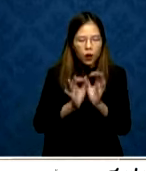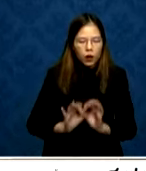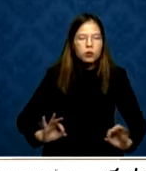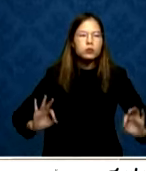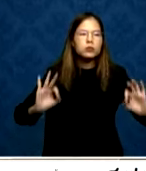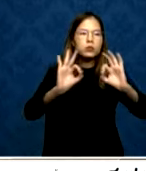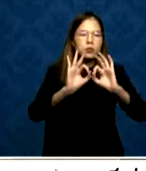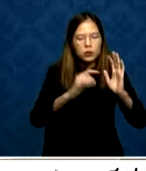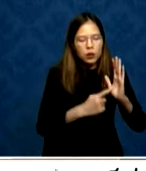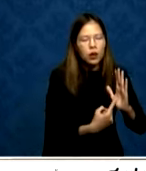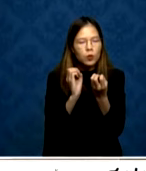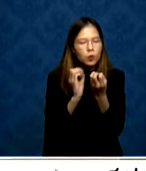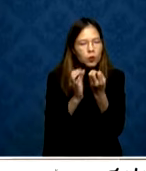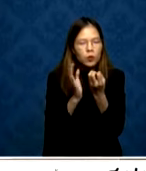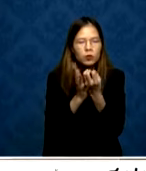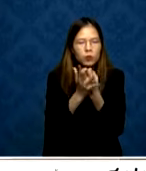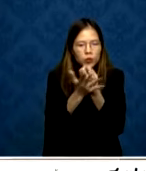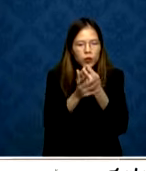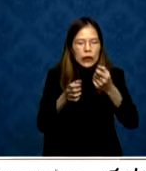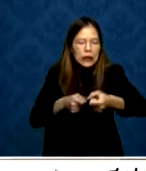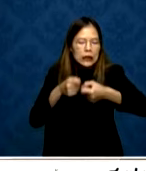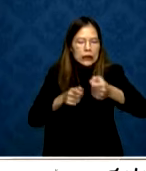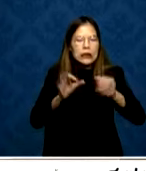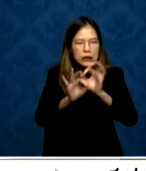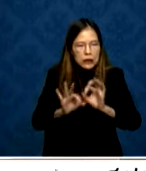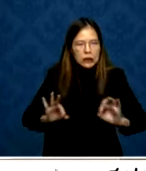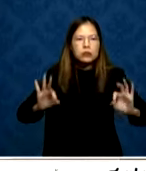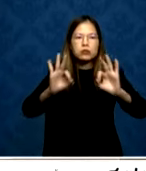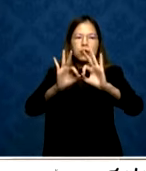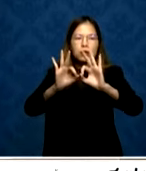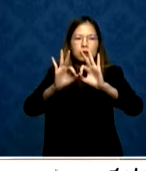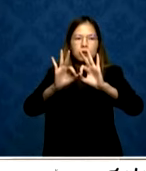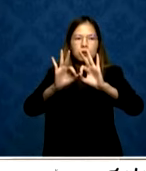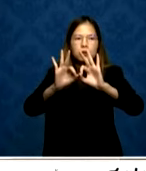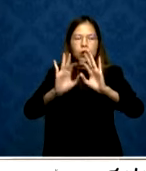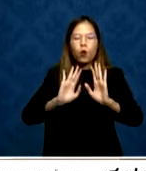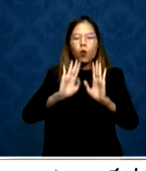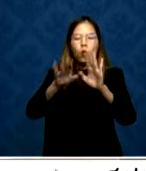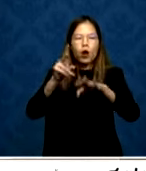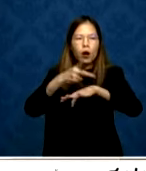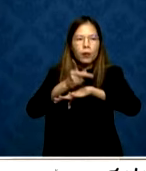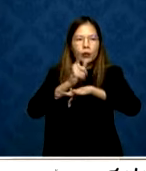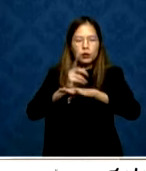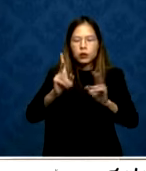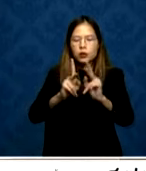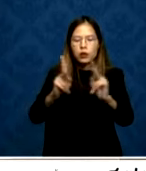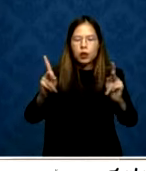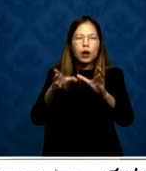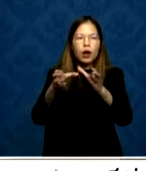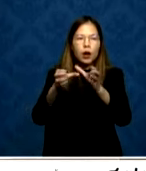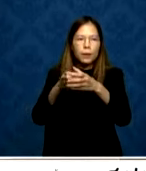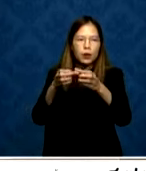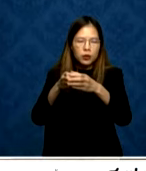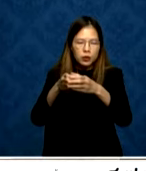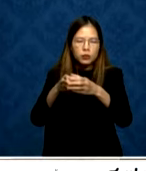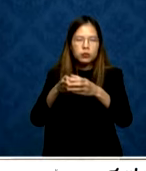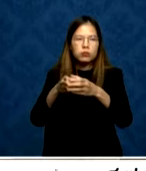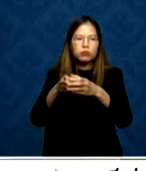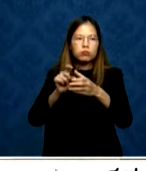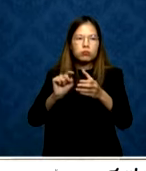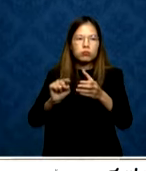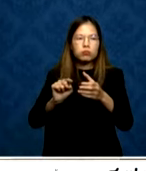แต่ต้นน้ำยันปลายน้ำทั้งหมดทั้งสิ้นนะครับผมกราบเรียนท่านประธานขอฝากนะครับคณะกรรมการวิสามัญในชุดนี้น